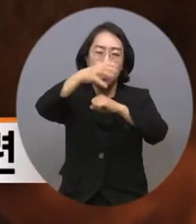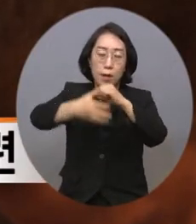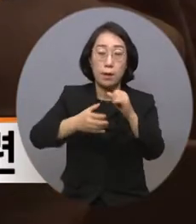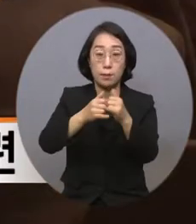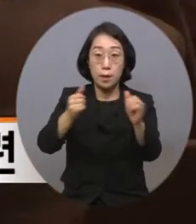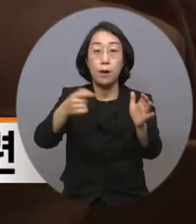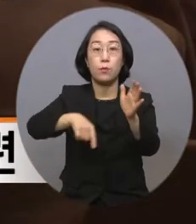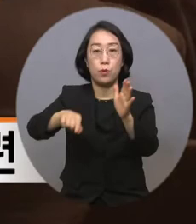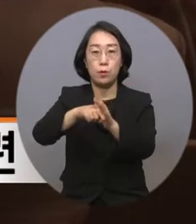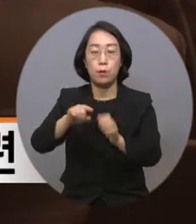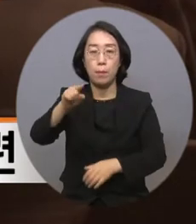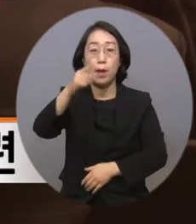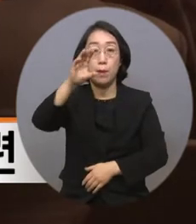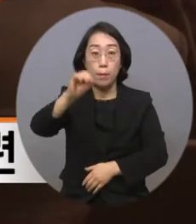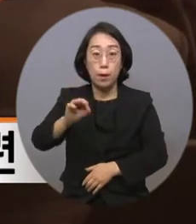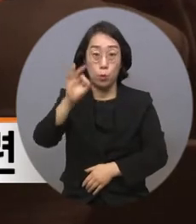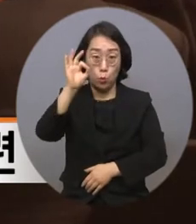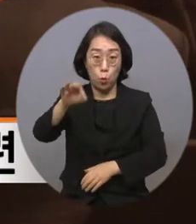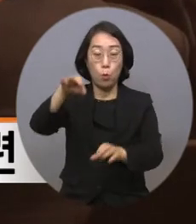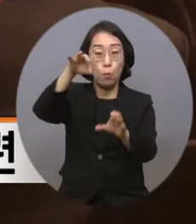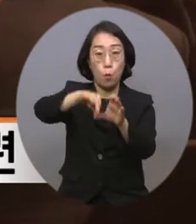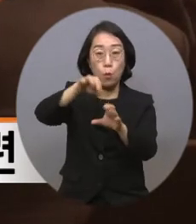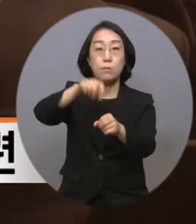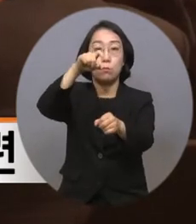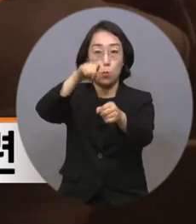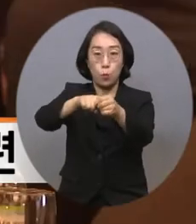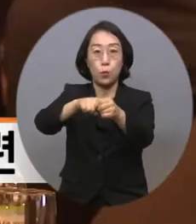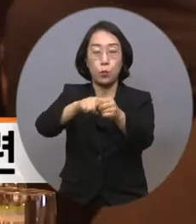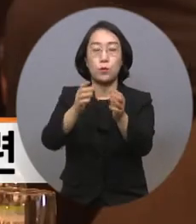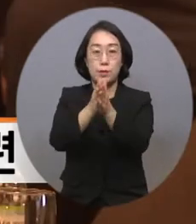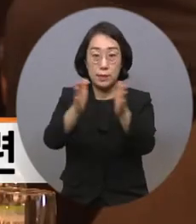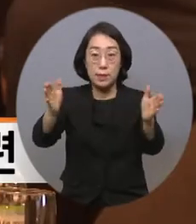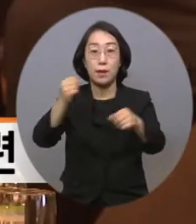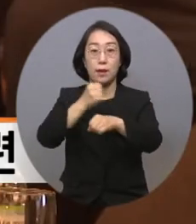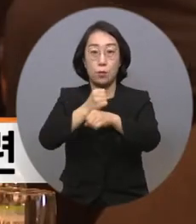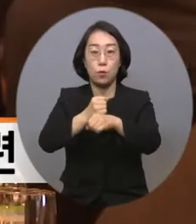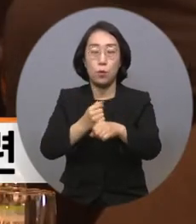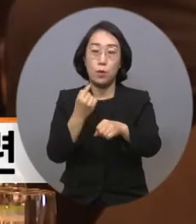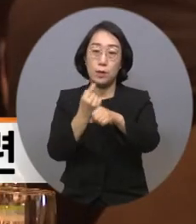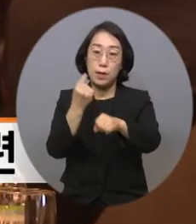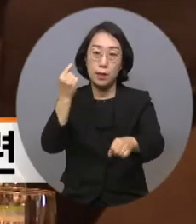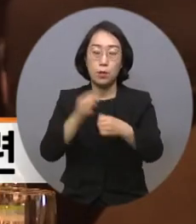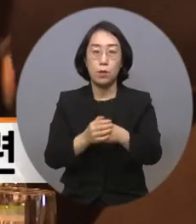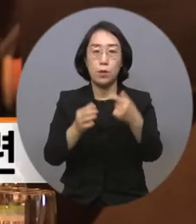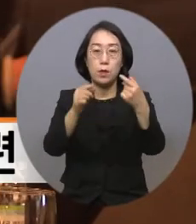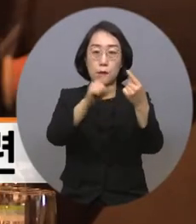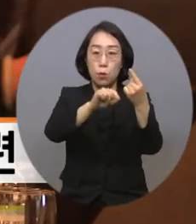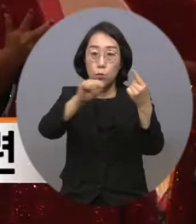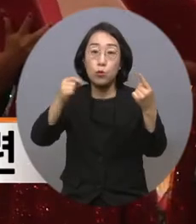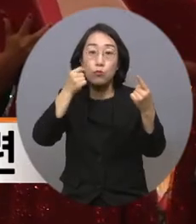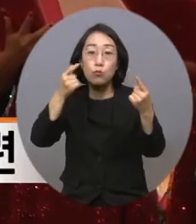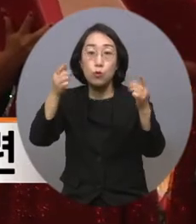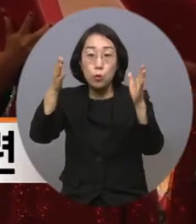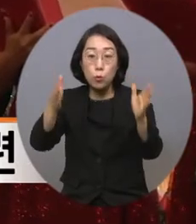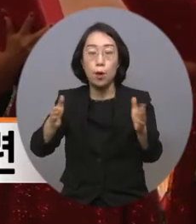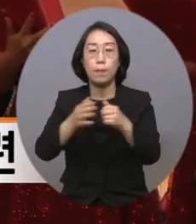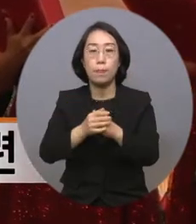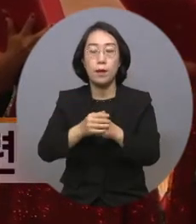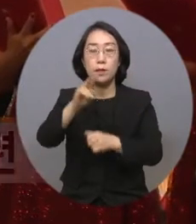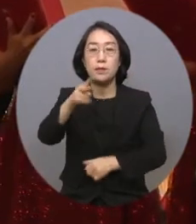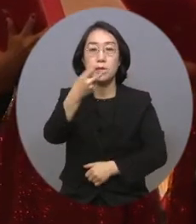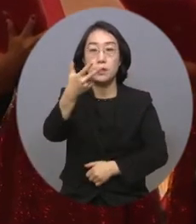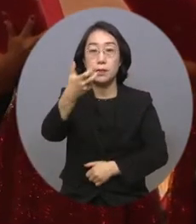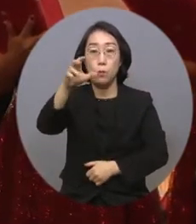위해 100만 불의 국제재단 기금 모금을 목표로 회기를 시작했으며 작년 상반기에 75만 불의 기금을 마련했다고